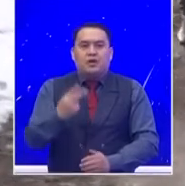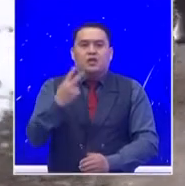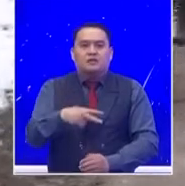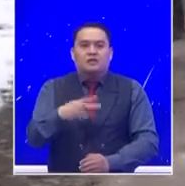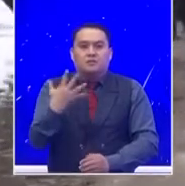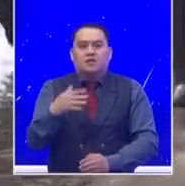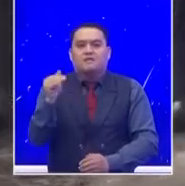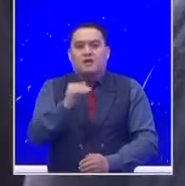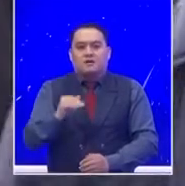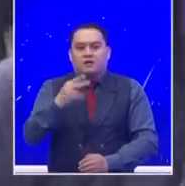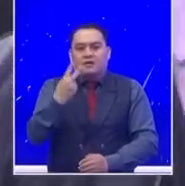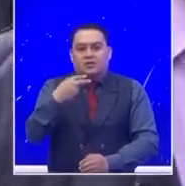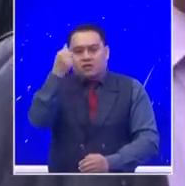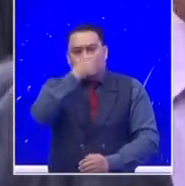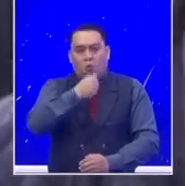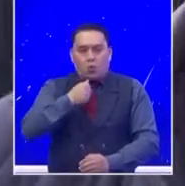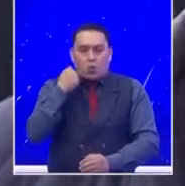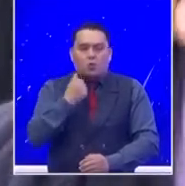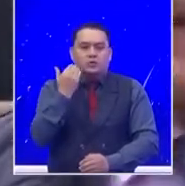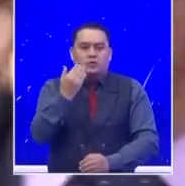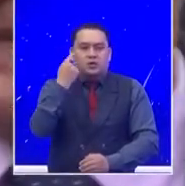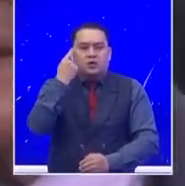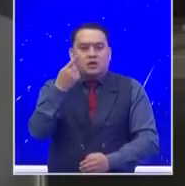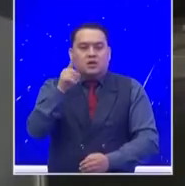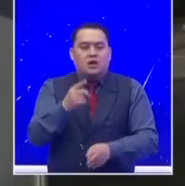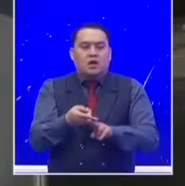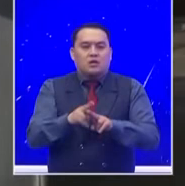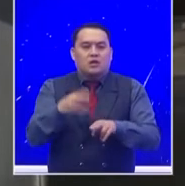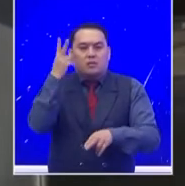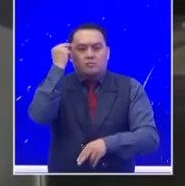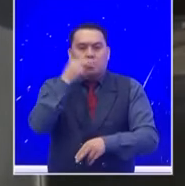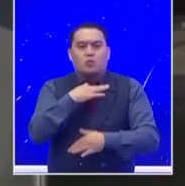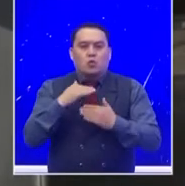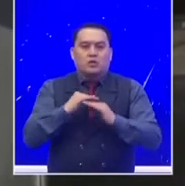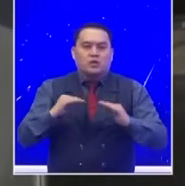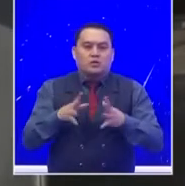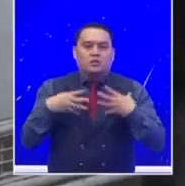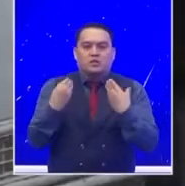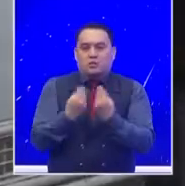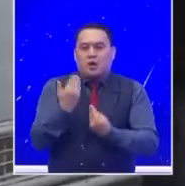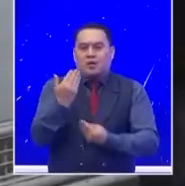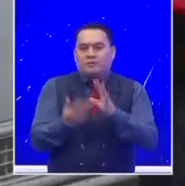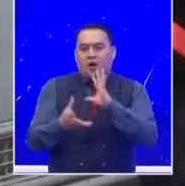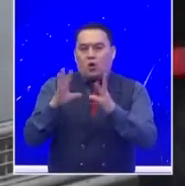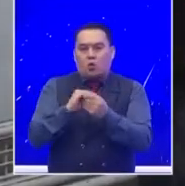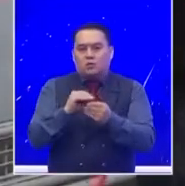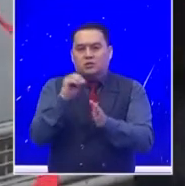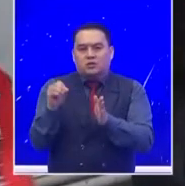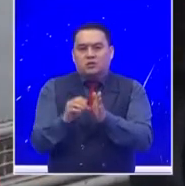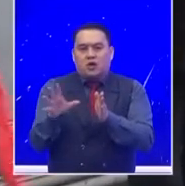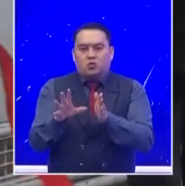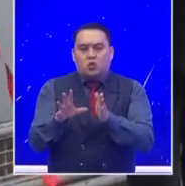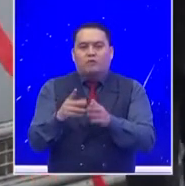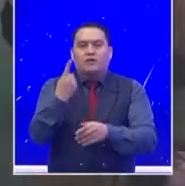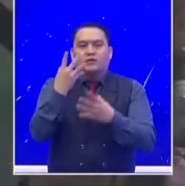25 февраля 2020 года. Этот день навсегда останется в памяти у многодетной семьи Шенгельбаевых. В результате замыкания электропроводки